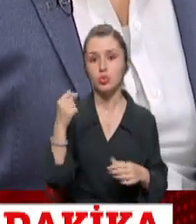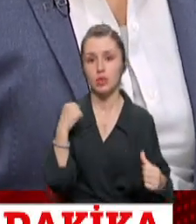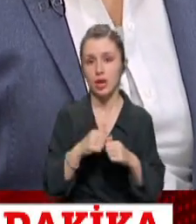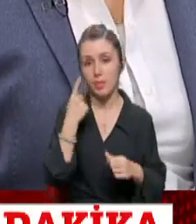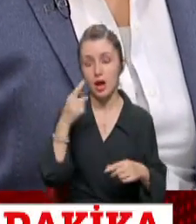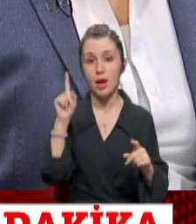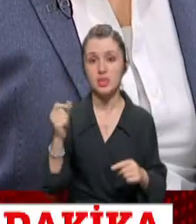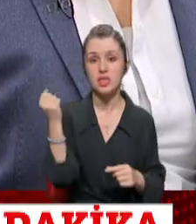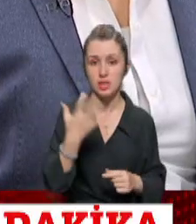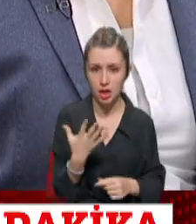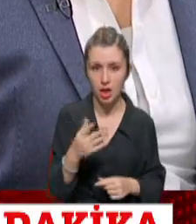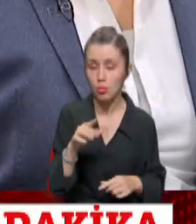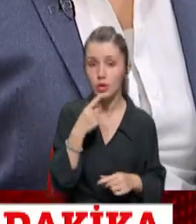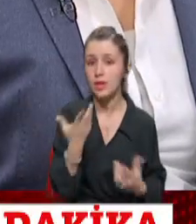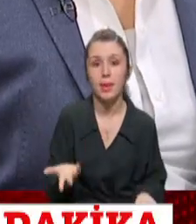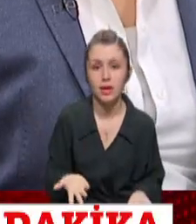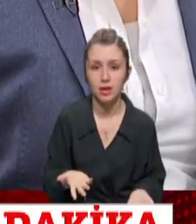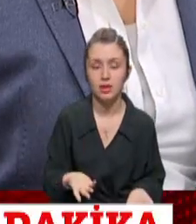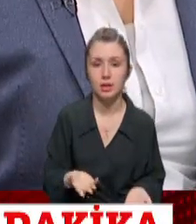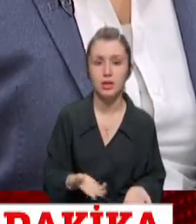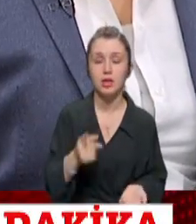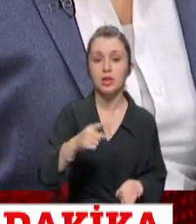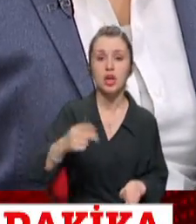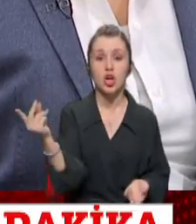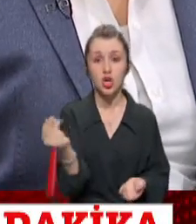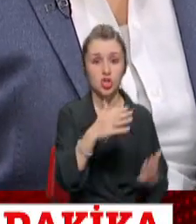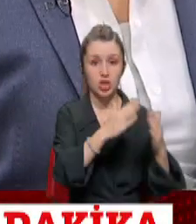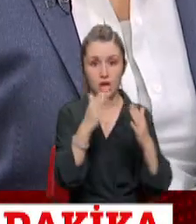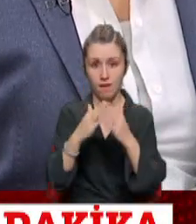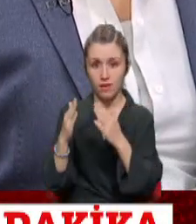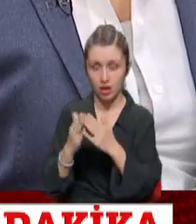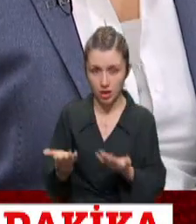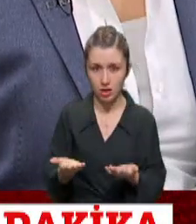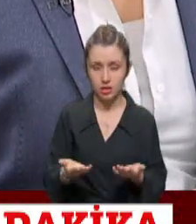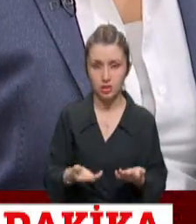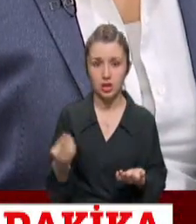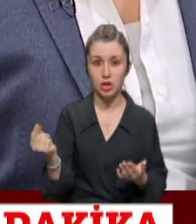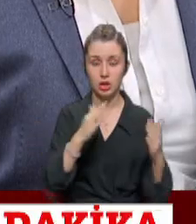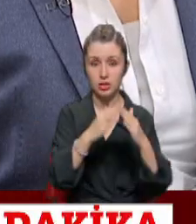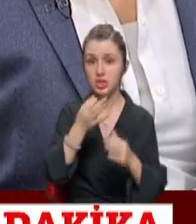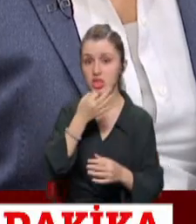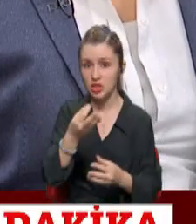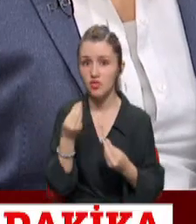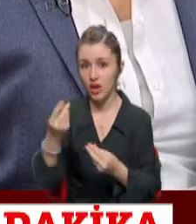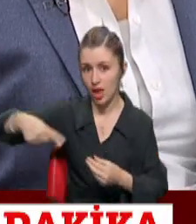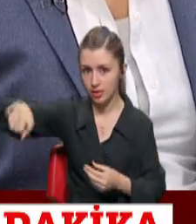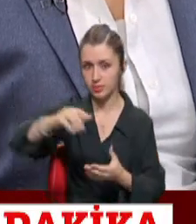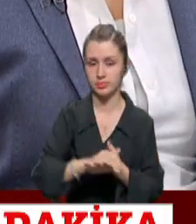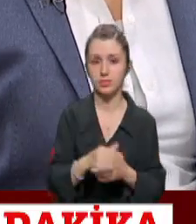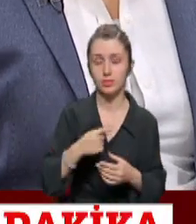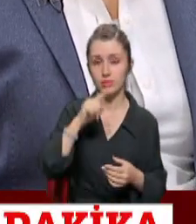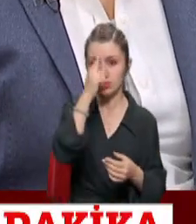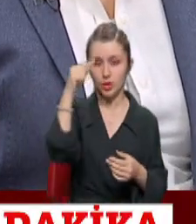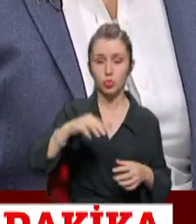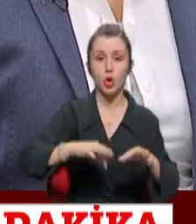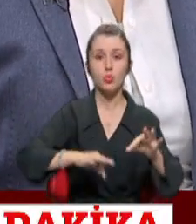mısınız yani, sayıya bakar mısınız, bu ne demek ya? Siz kaçak yapılara, kaçak yapılara müsaade edenlere, yani ben sadece